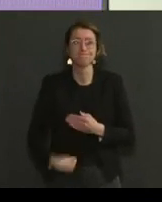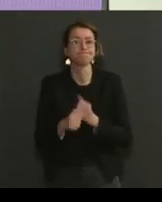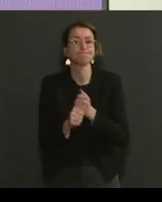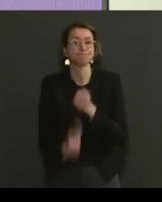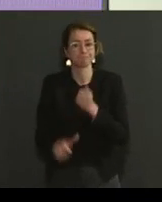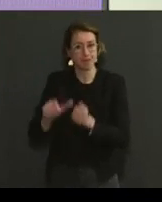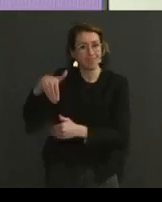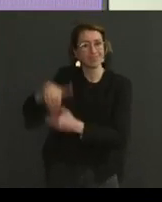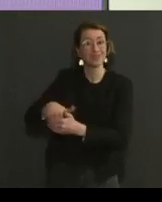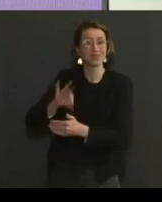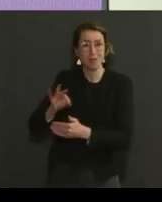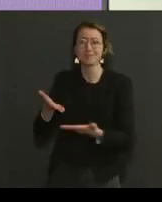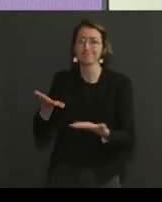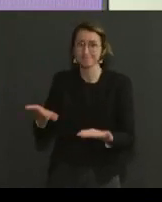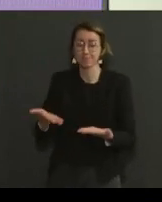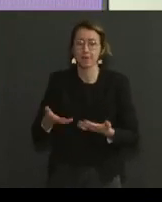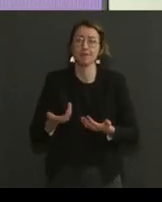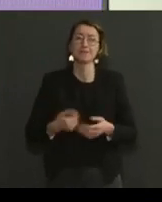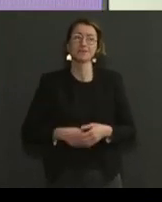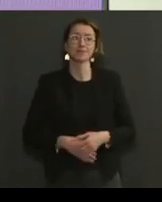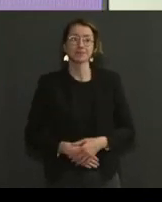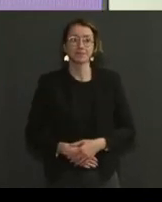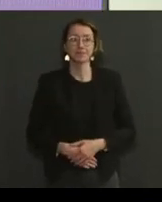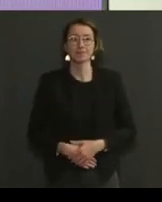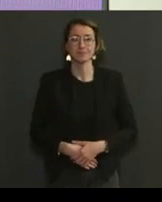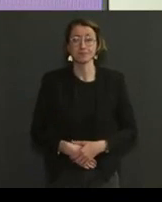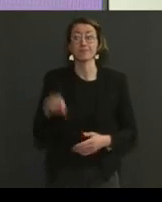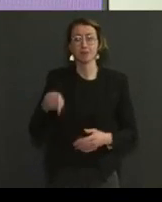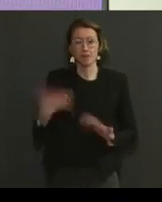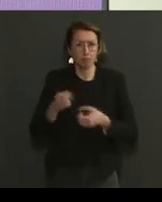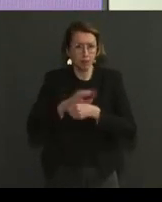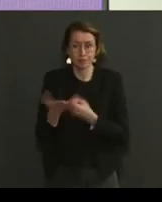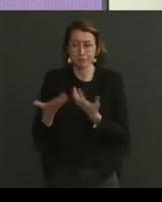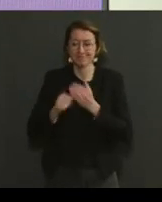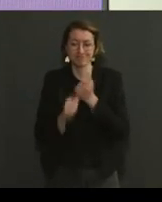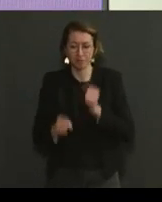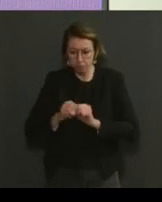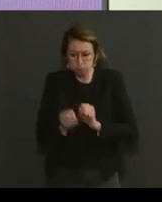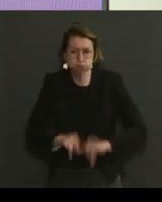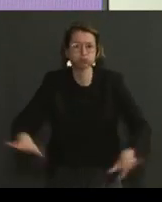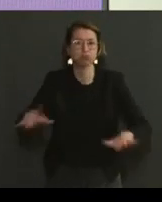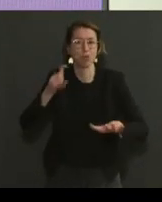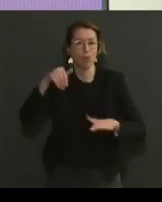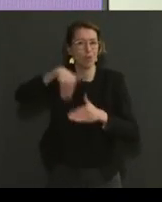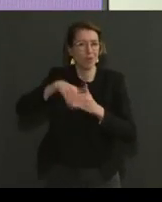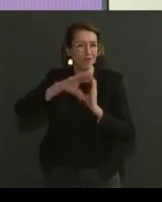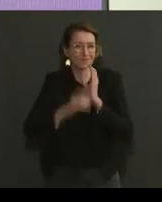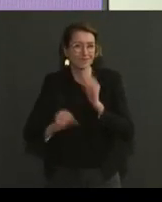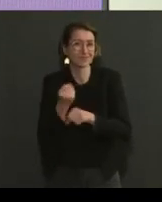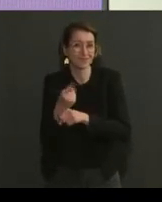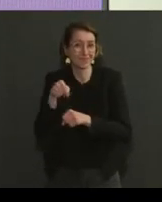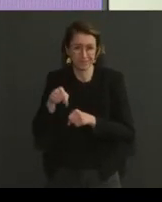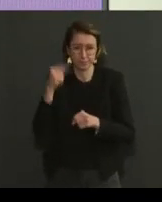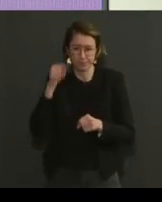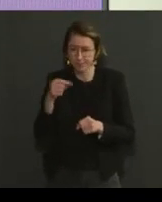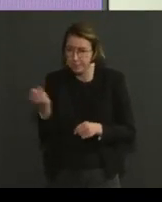et va se retrouver au niveau des stations d'épuration. En mesurant ainsi la quantité de virus,